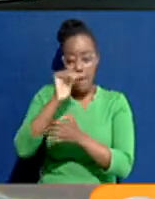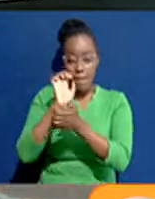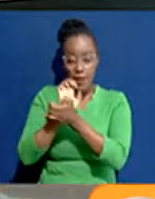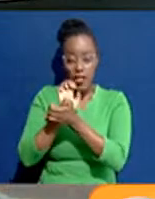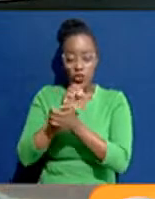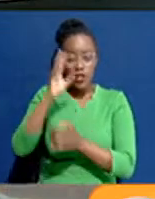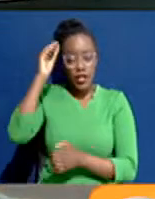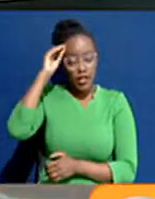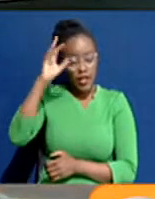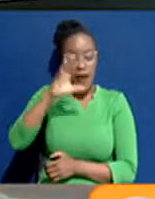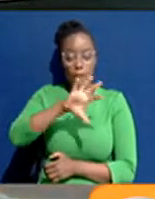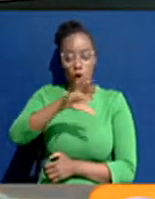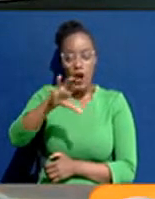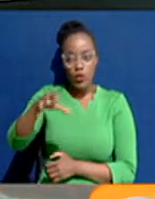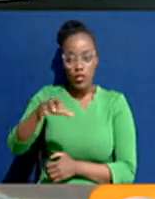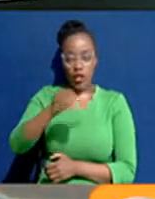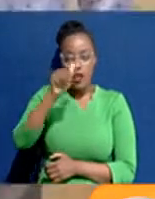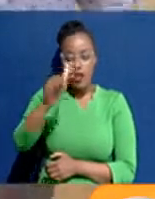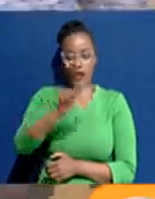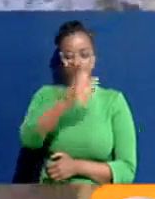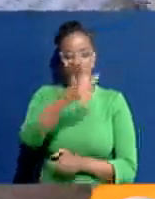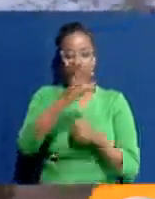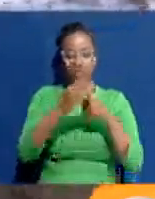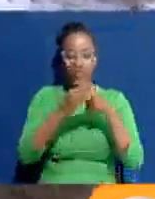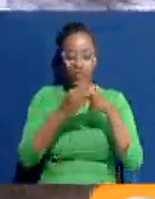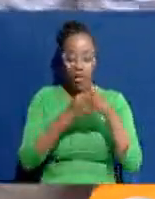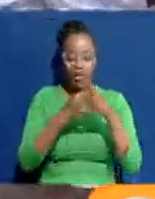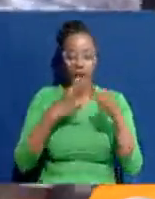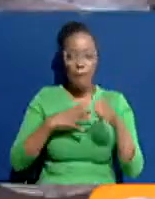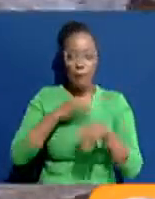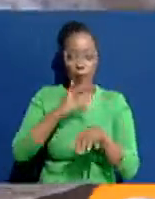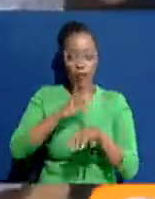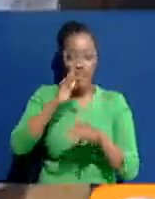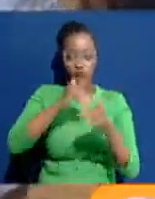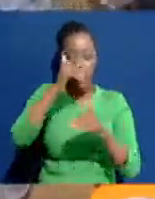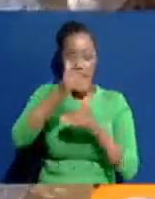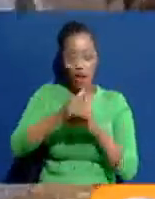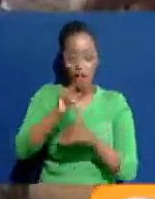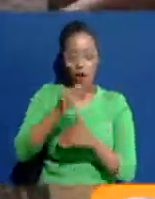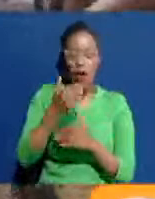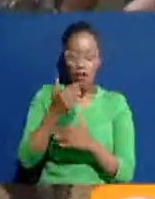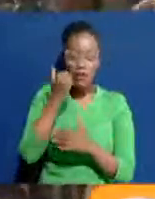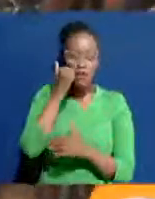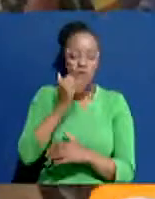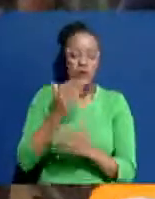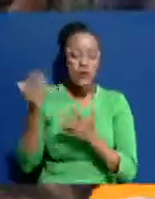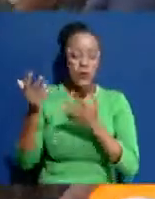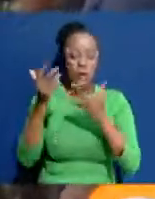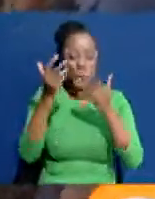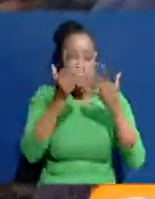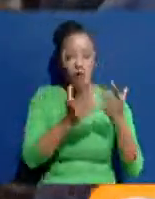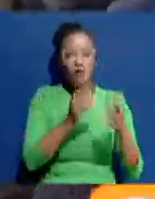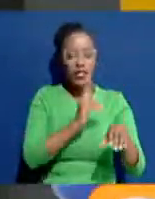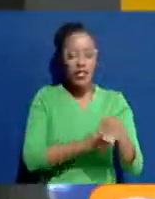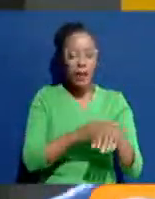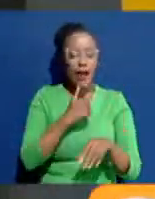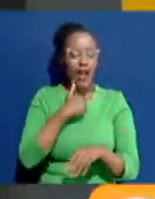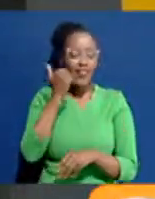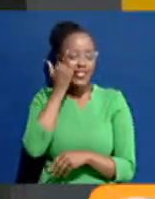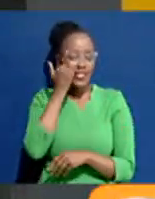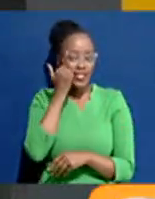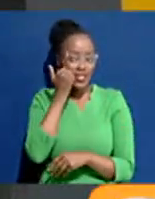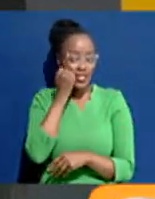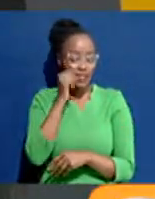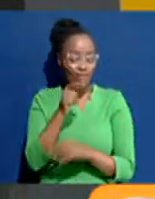kaunti ya Kiambu. Wengine 38 waliathirika baada ya mfungwa mmoja kufikishwa katika gereza hilo akiwa na dalili za ugonjwa